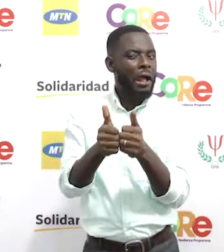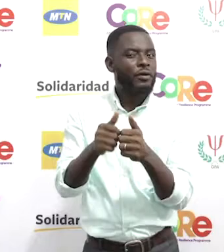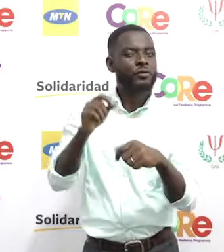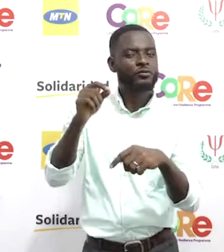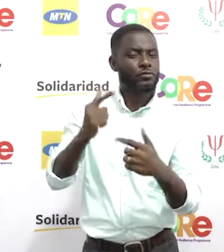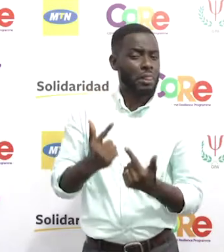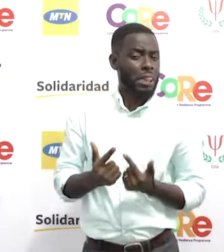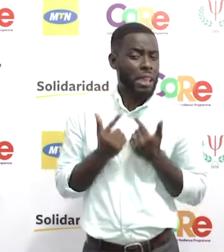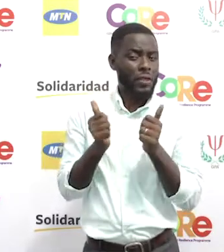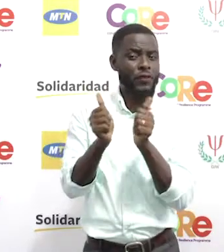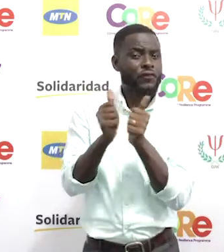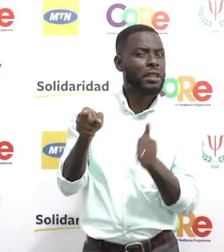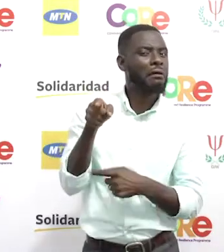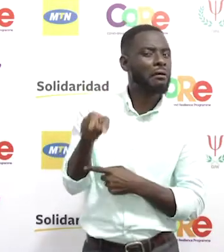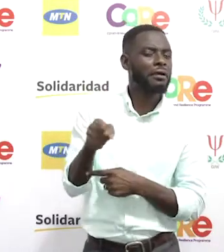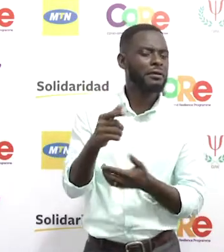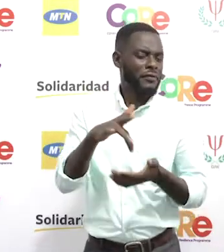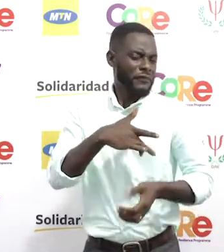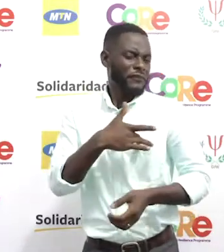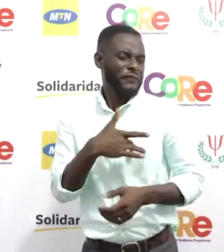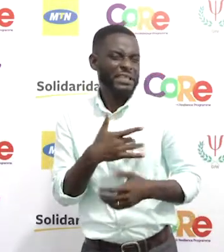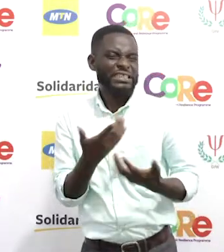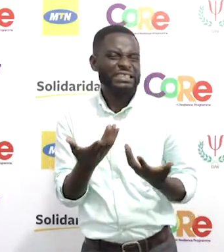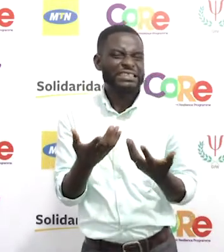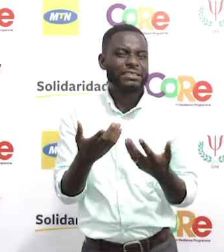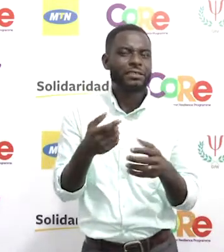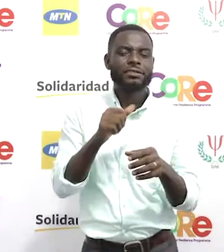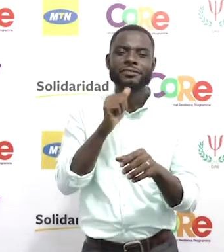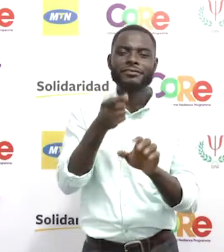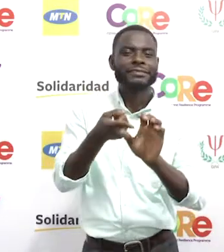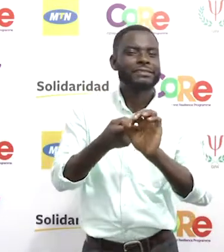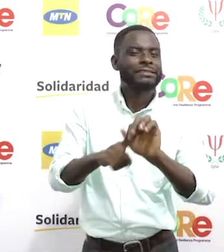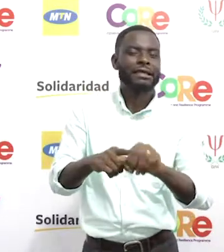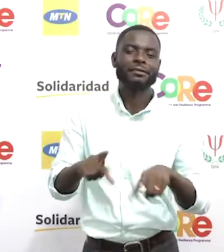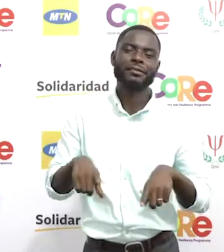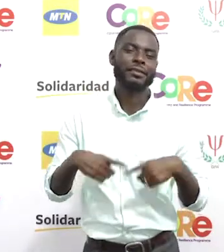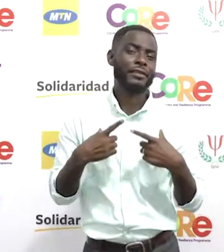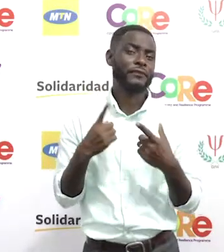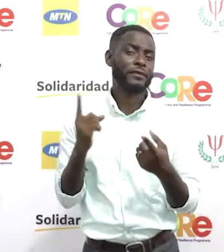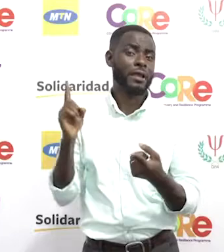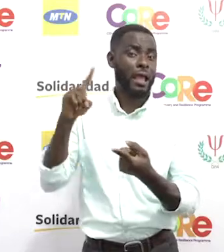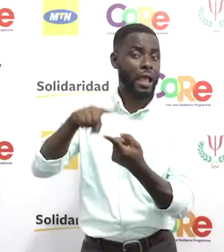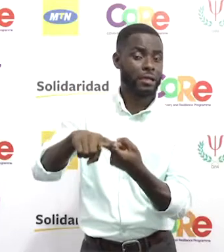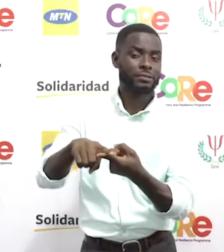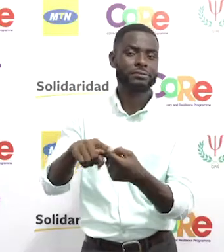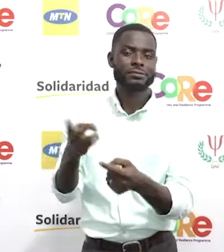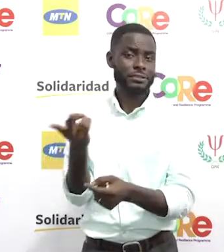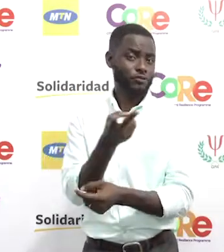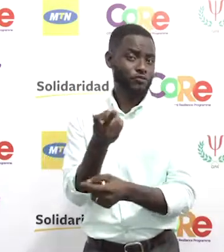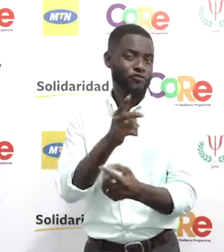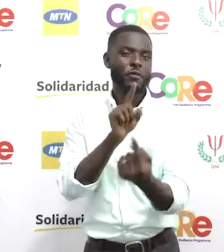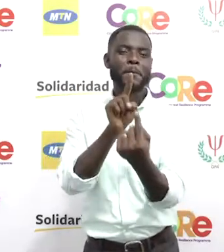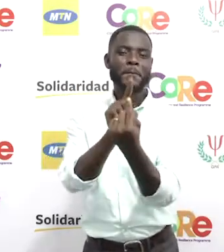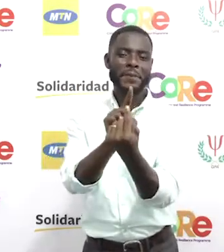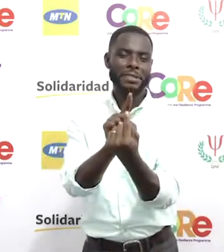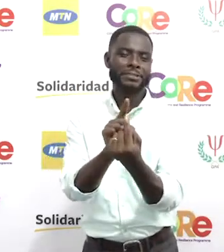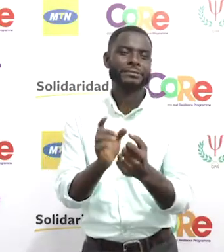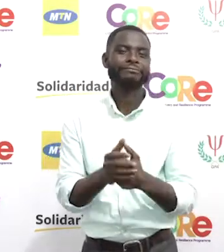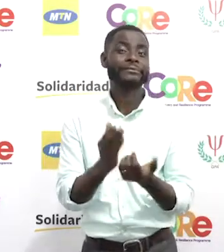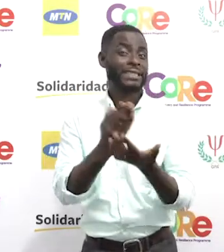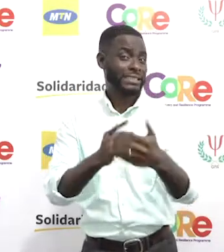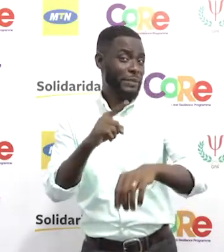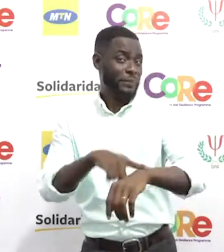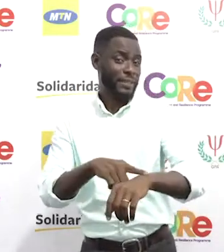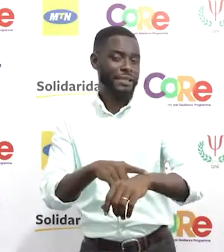Be pio onuwa yake, obe walako, kashi nye ye nyon, ekpe. Be pie